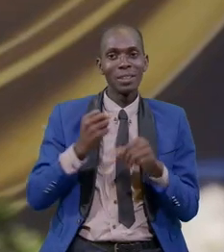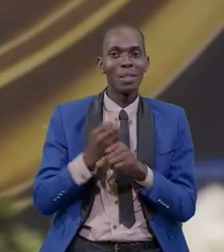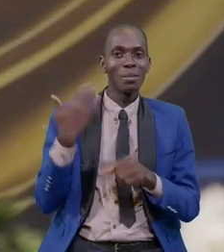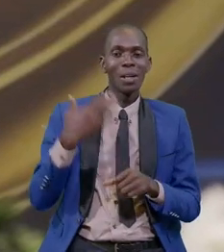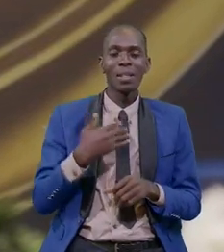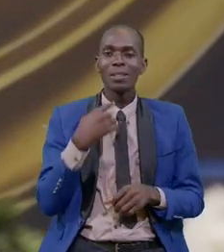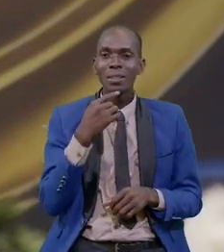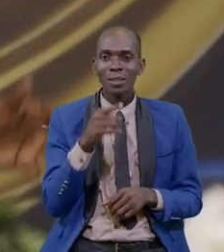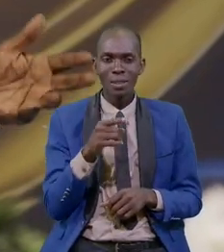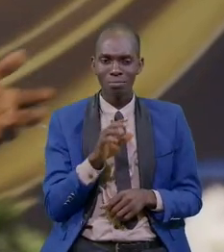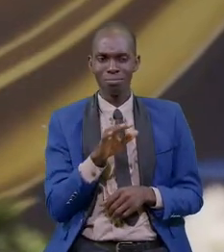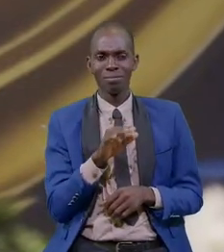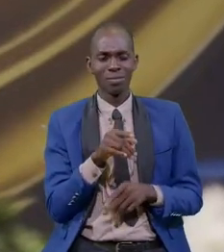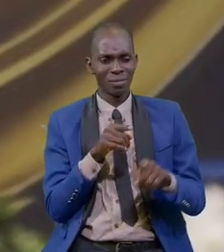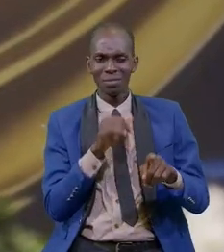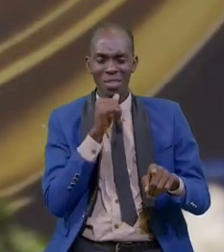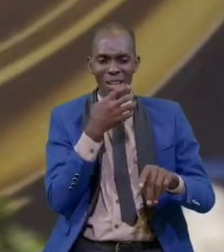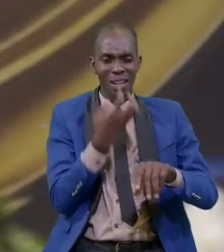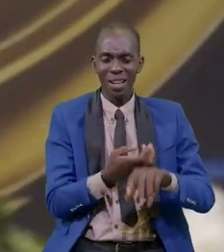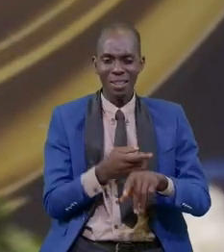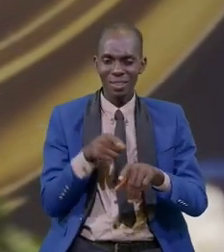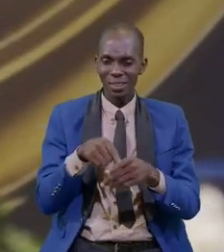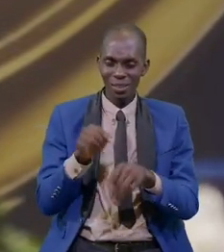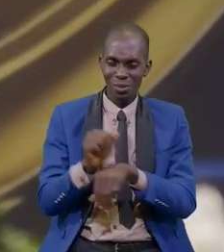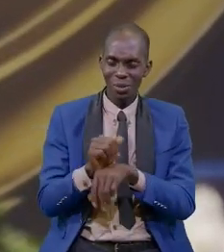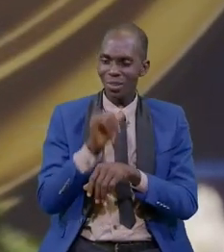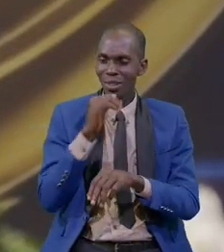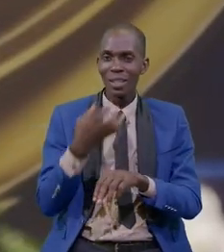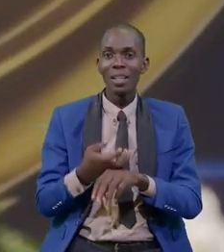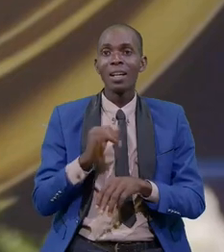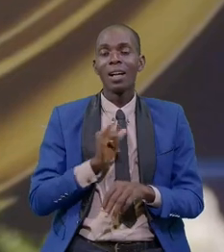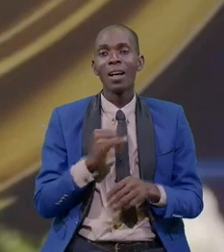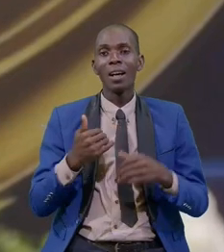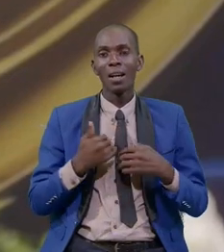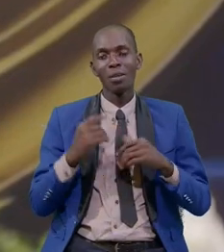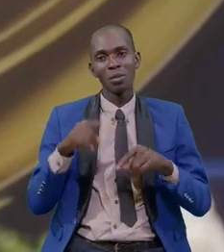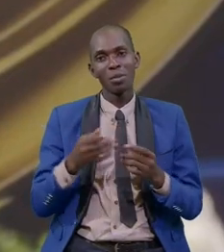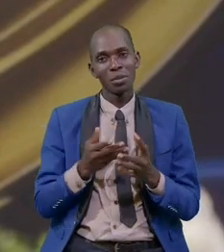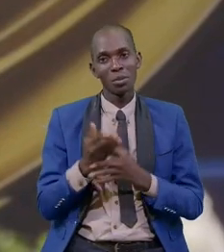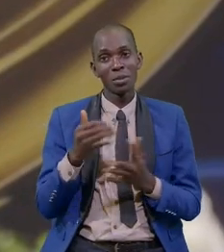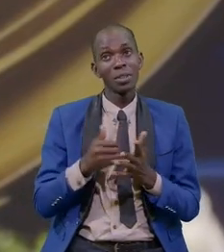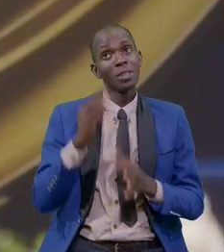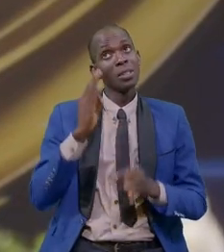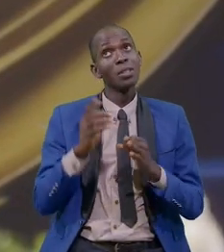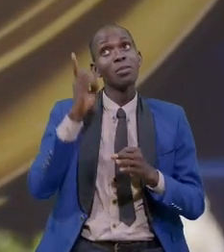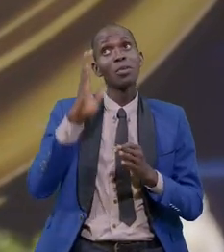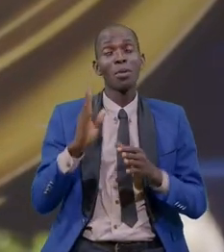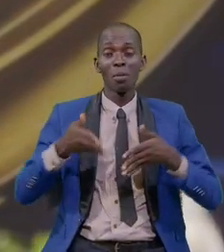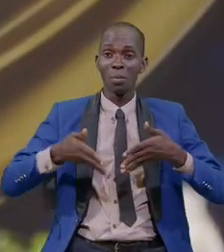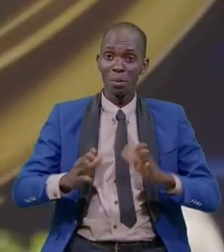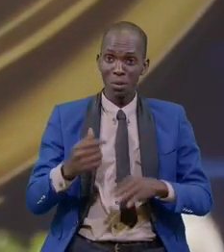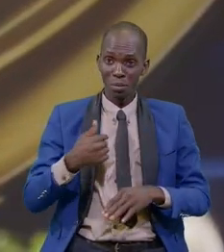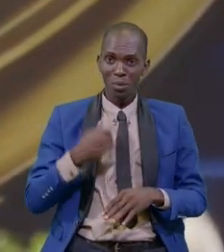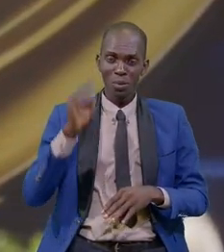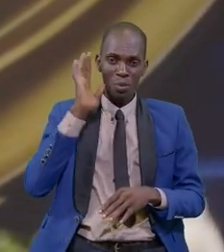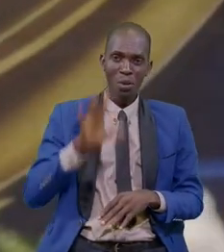aller vers eux, pour dire, ceci ce n'est pas difficile, ça là ce n'est pas difficile. J'ai encore traversé ces choses, les notes que j'ai eues. Si Dieu me donne du